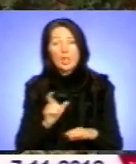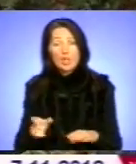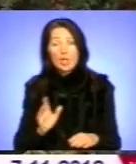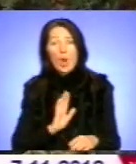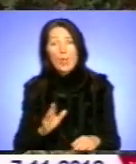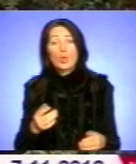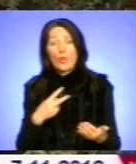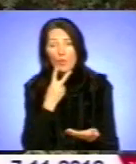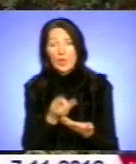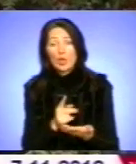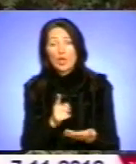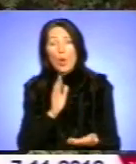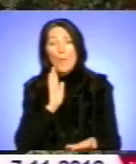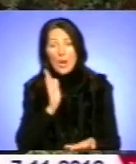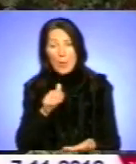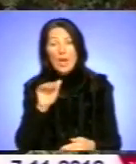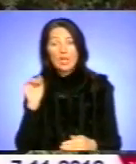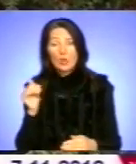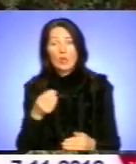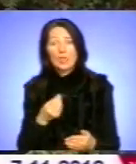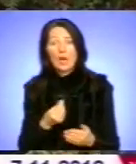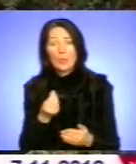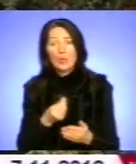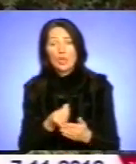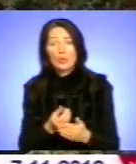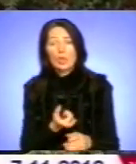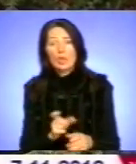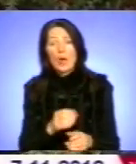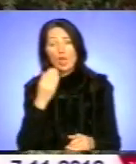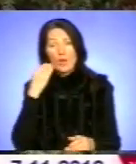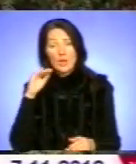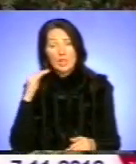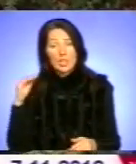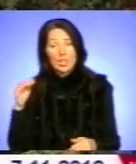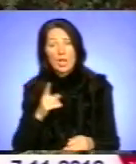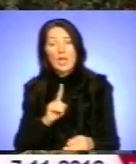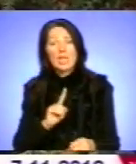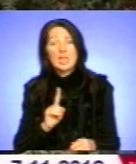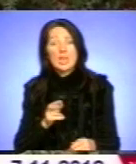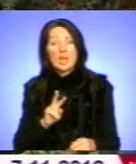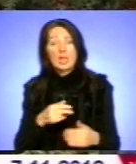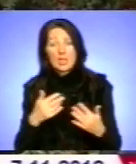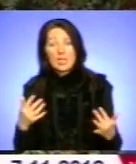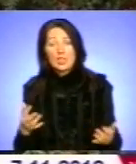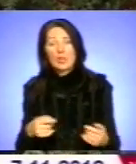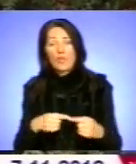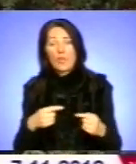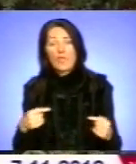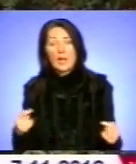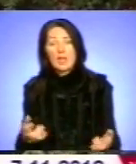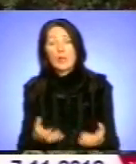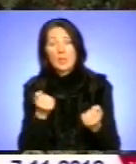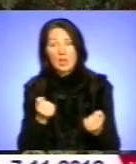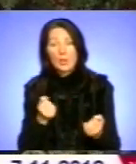було визнано, що пряме кредитування бюджету набагато ефективніше, ніж десь якісь види підтримки, як субсидійні